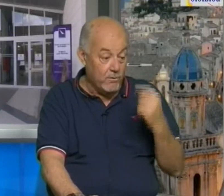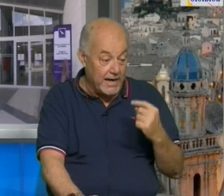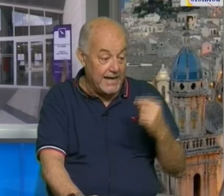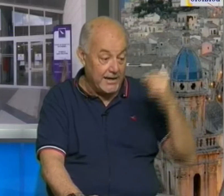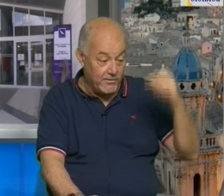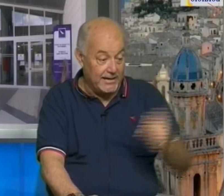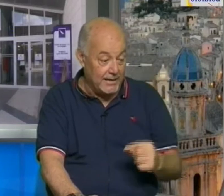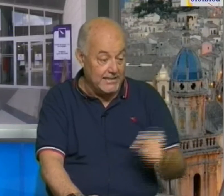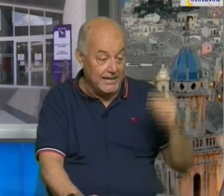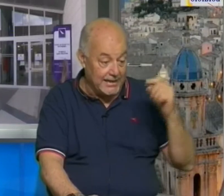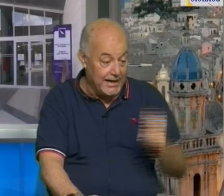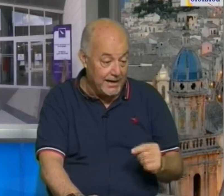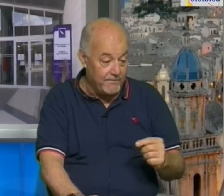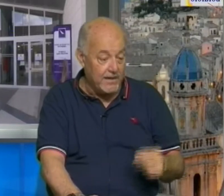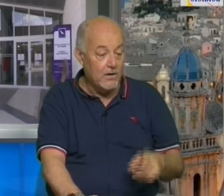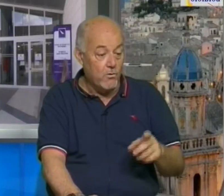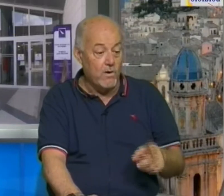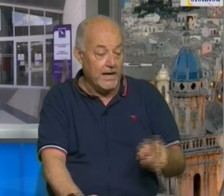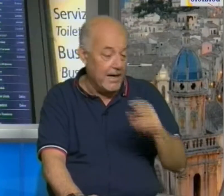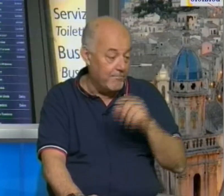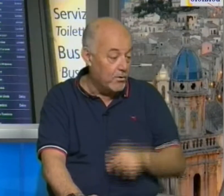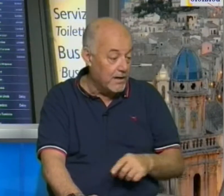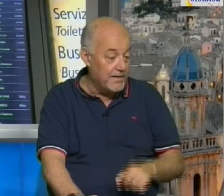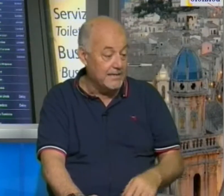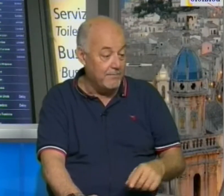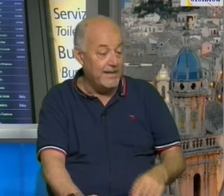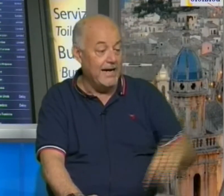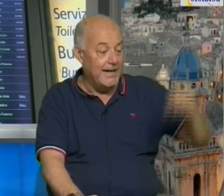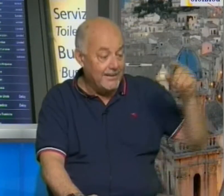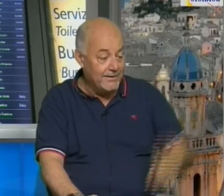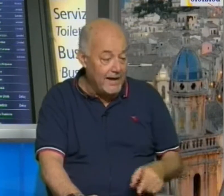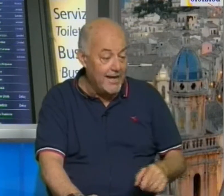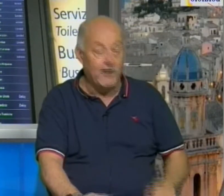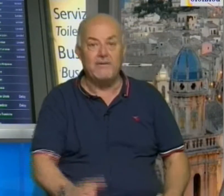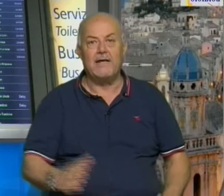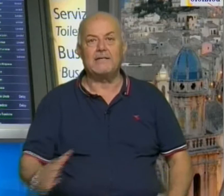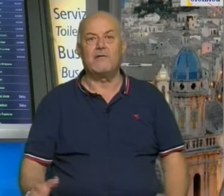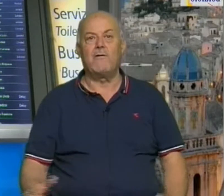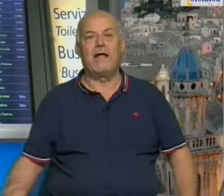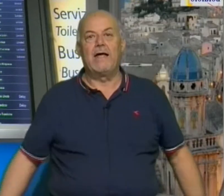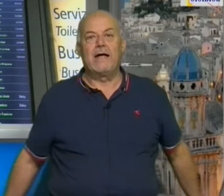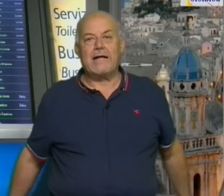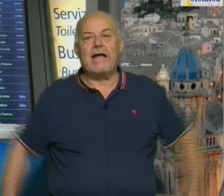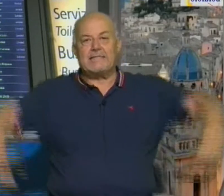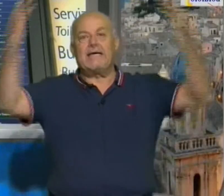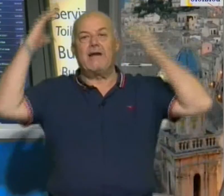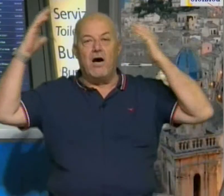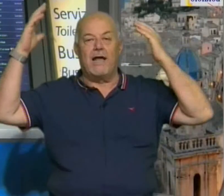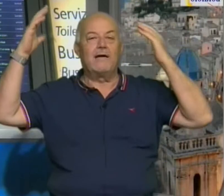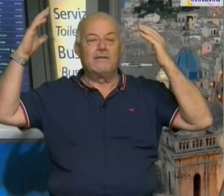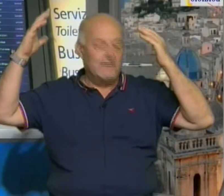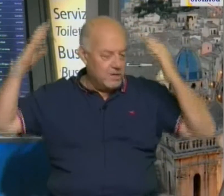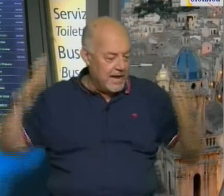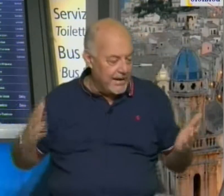in Ucraina, novità dell'estate, Kiev, Ungheria, Budapest, Albania, Tirana, novità dell'estate,